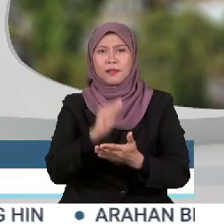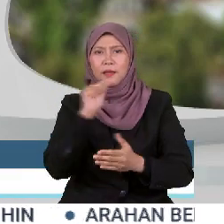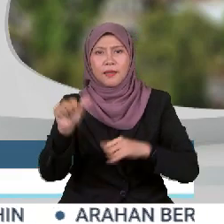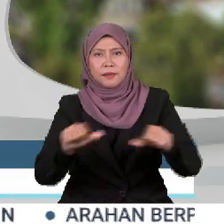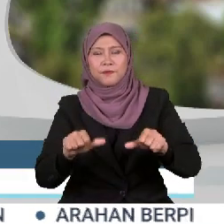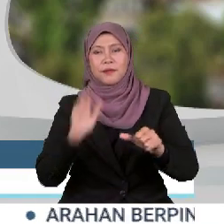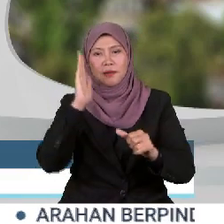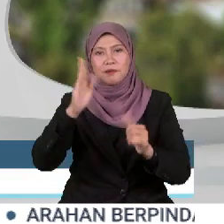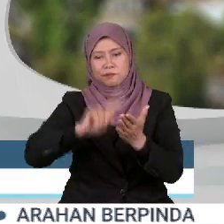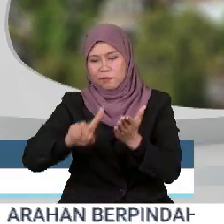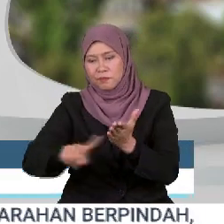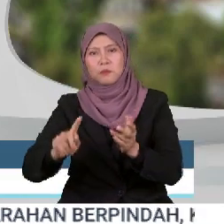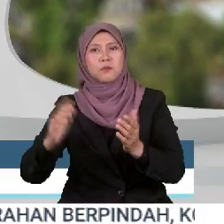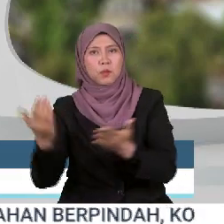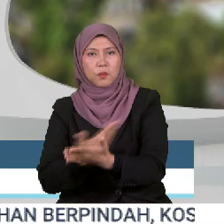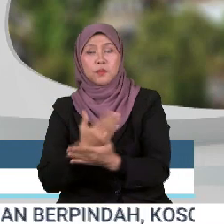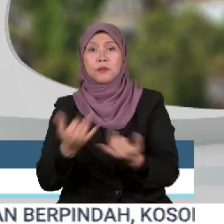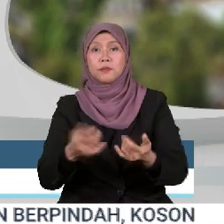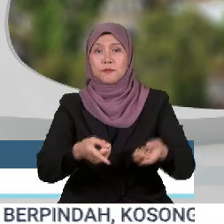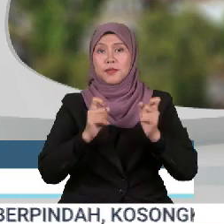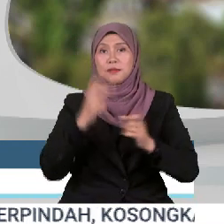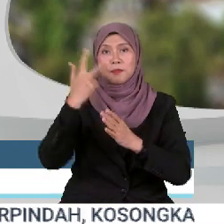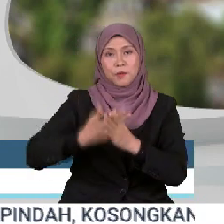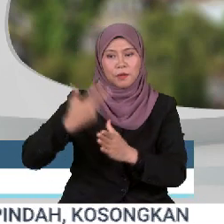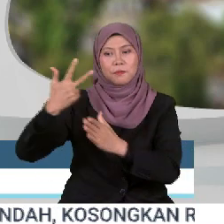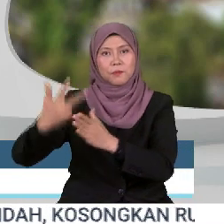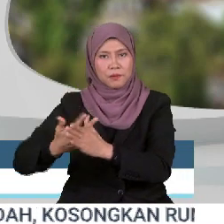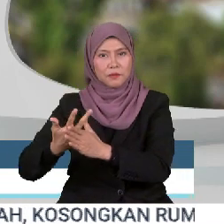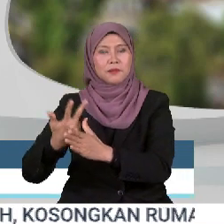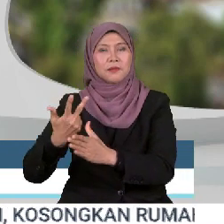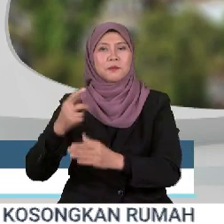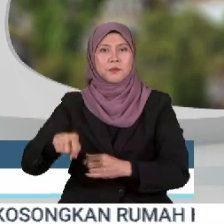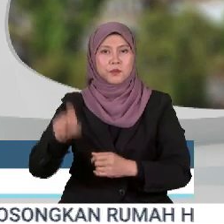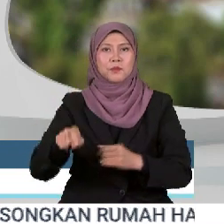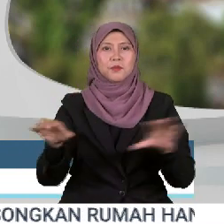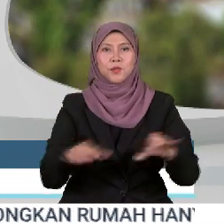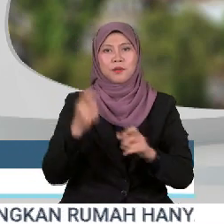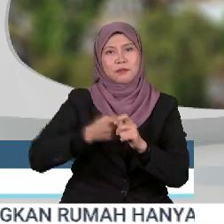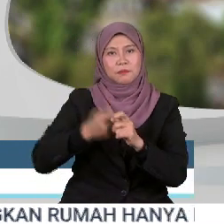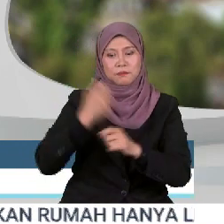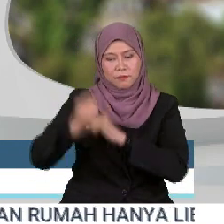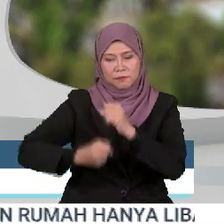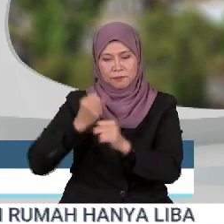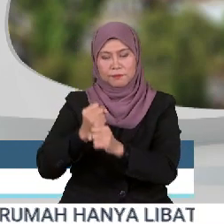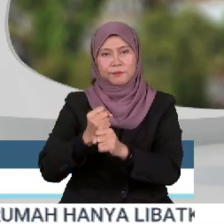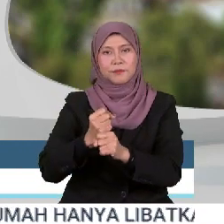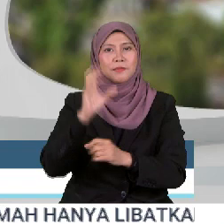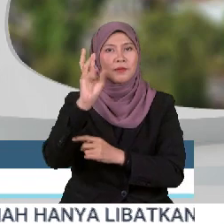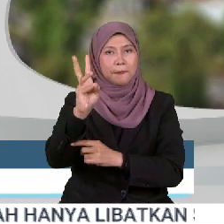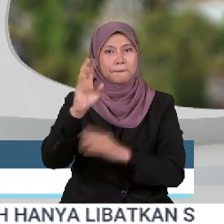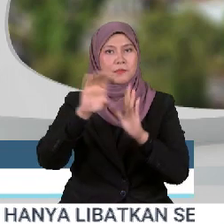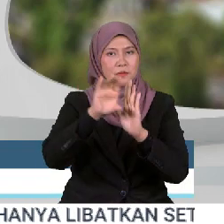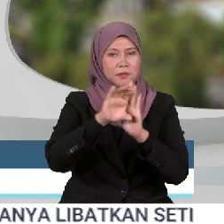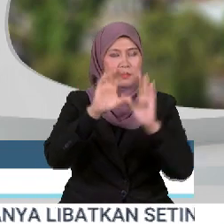di perbaharui ia dipercepat kepada setiap 3 bulan sekali daripada perlu dilakukan setiap tahun menurut si enam kaidah